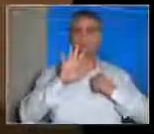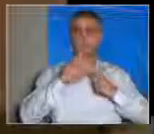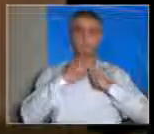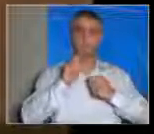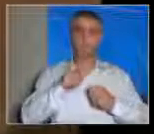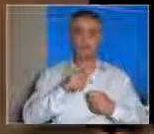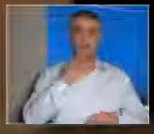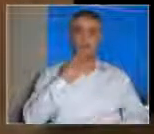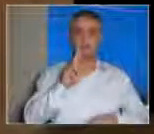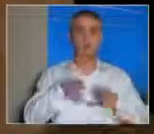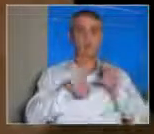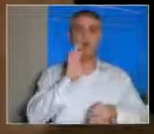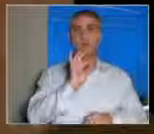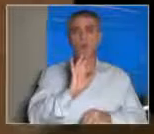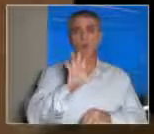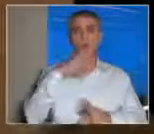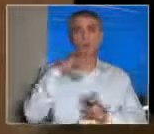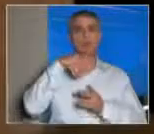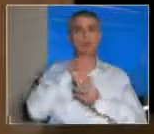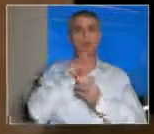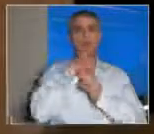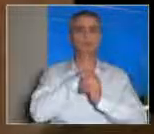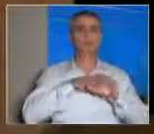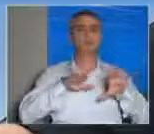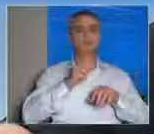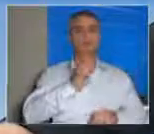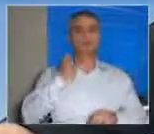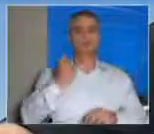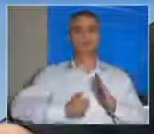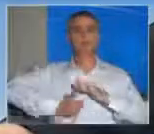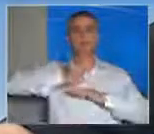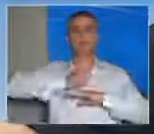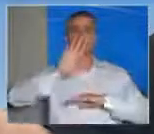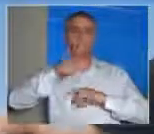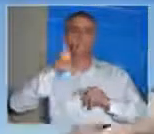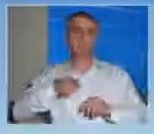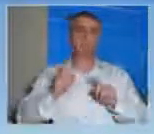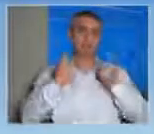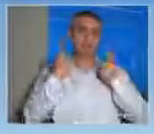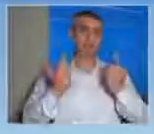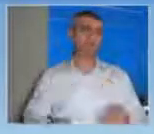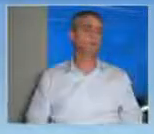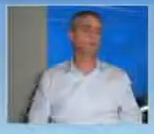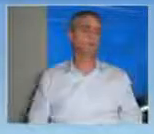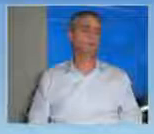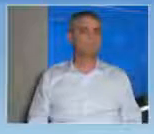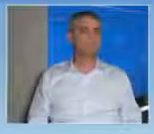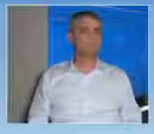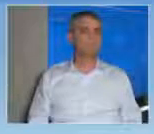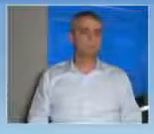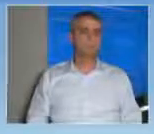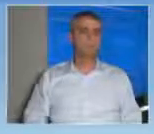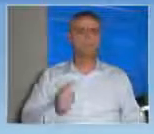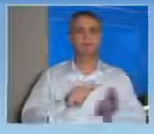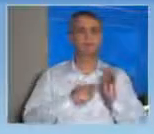חברי כנסת הבטיחו לבוחר שלהם להיות חלק מממשלת ימין בראשות נתניהו, וזה מה שצריך לקרות. כן. מה,